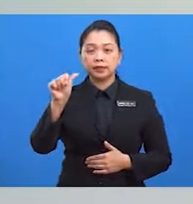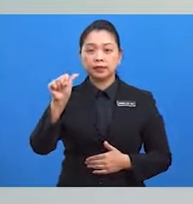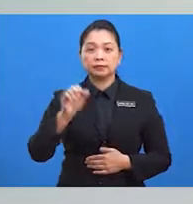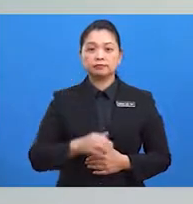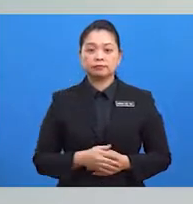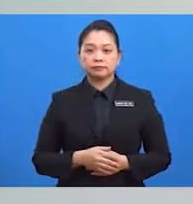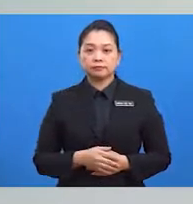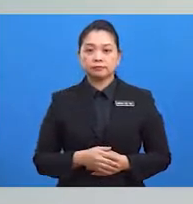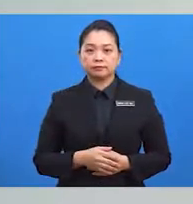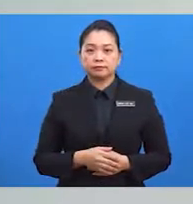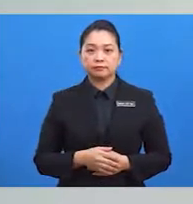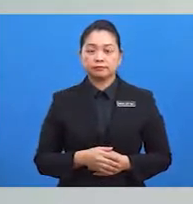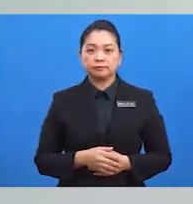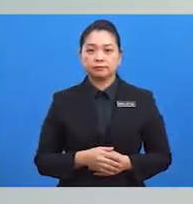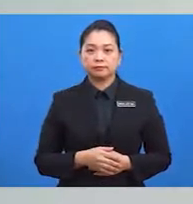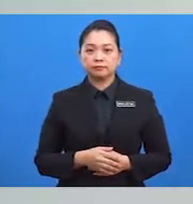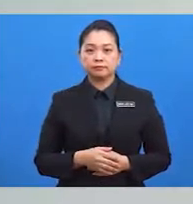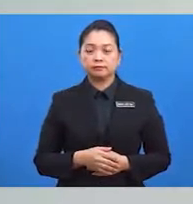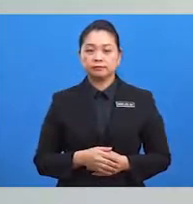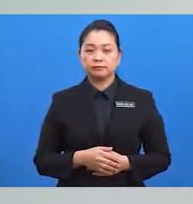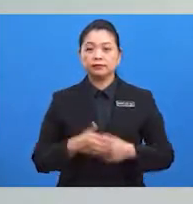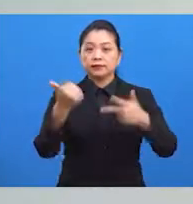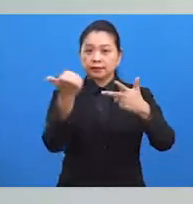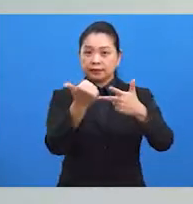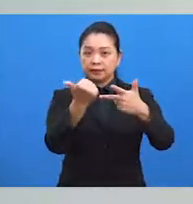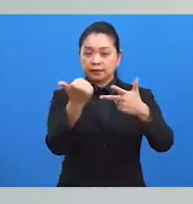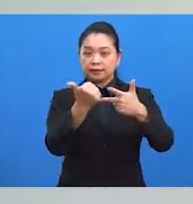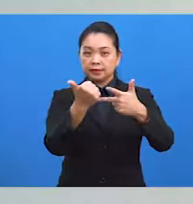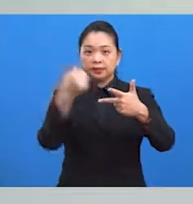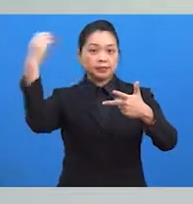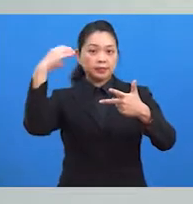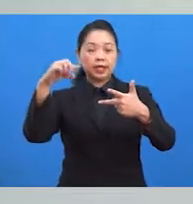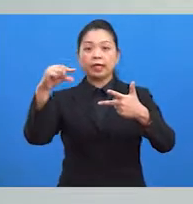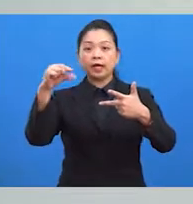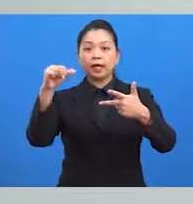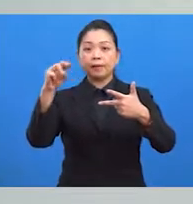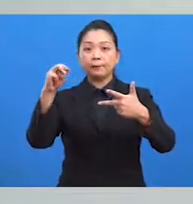dan yang terakhir ialah Sinar Gama